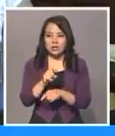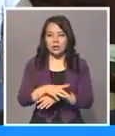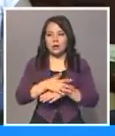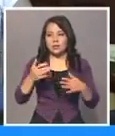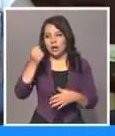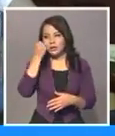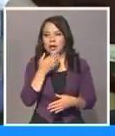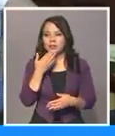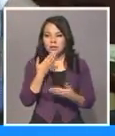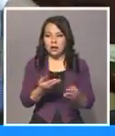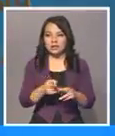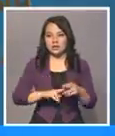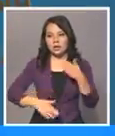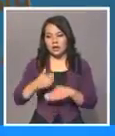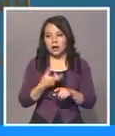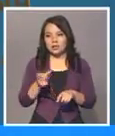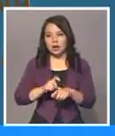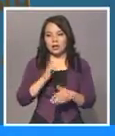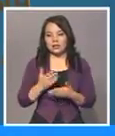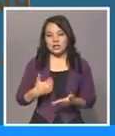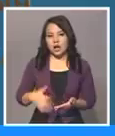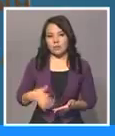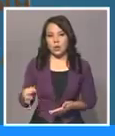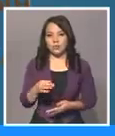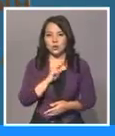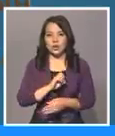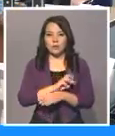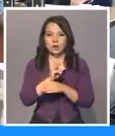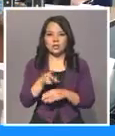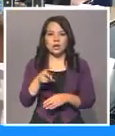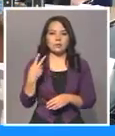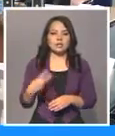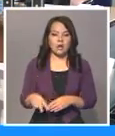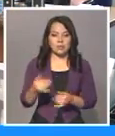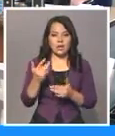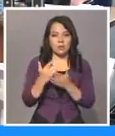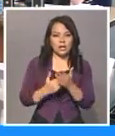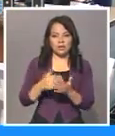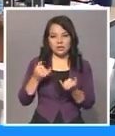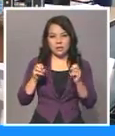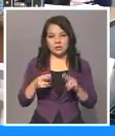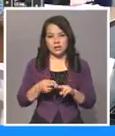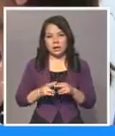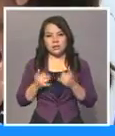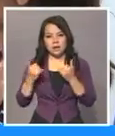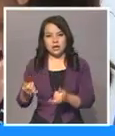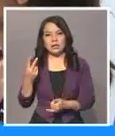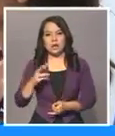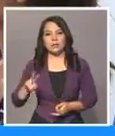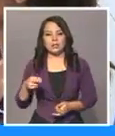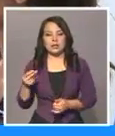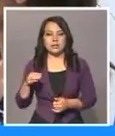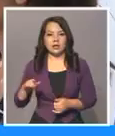айтып, біздер соған әрдайым ризамыз. Жамбыл облысына жұмыспен қамту 2020 жол картасы бағдарламасы аясында биыл 2 миллиард теңгеге